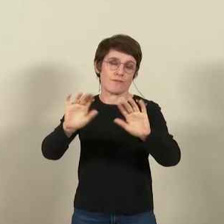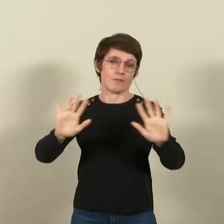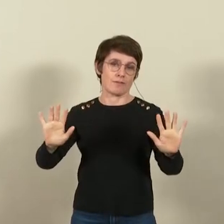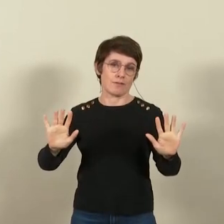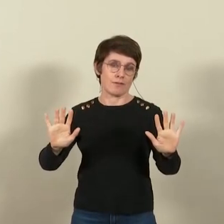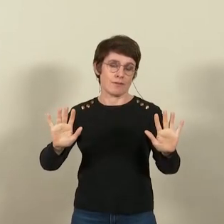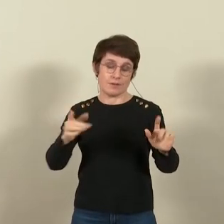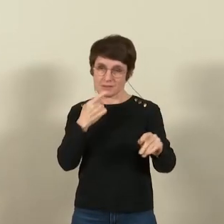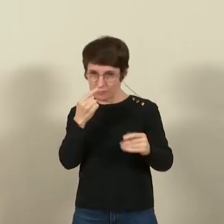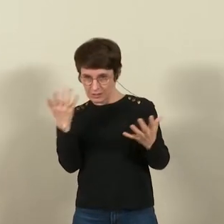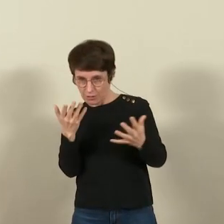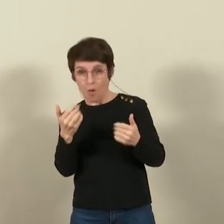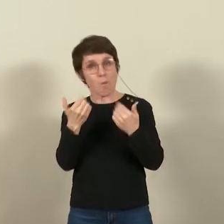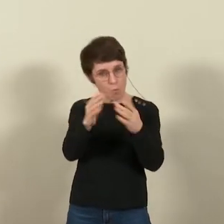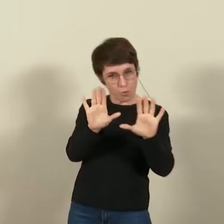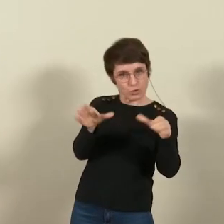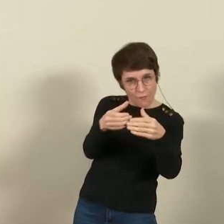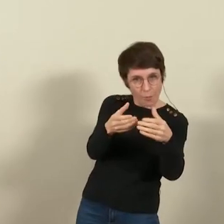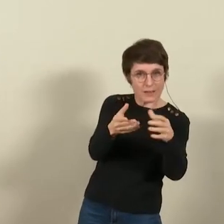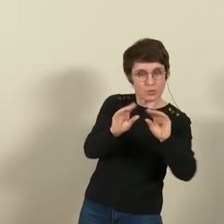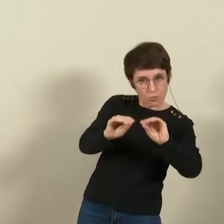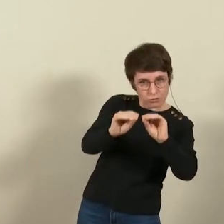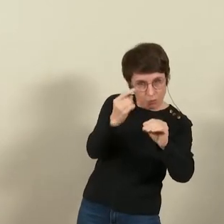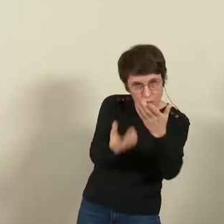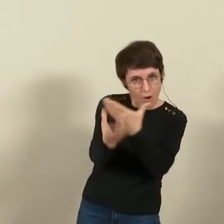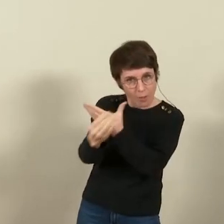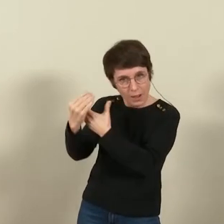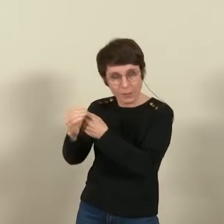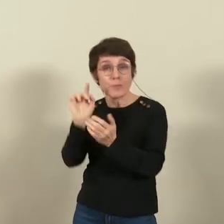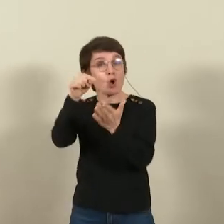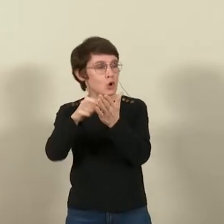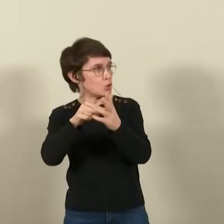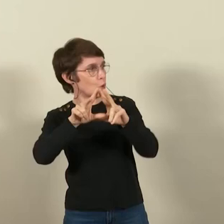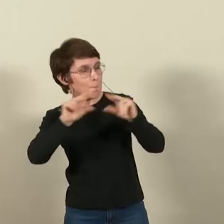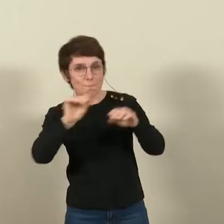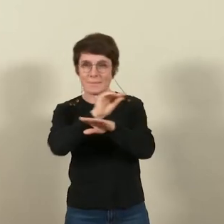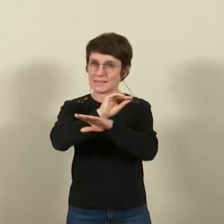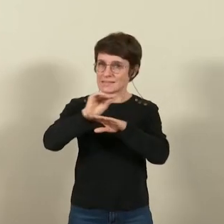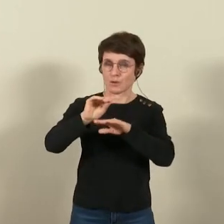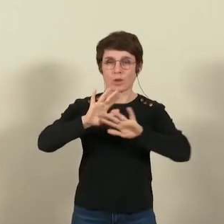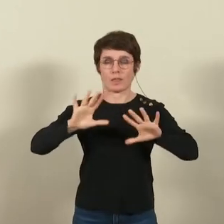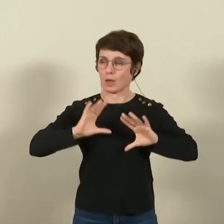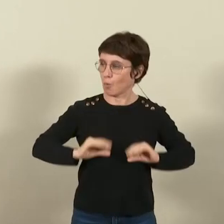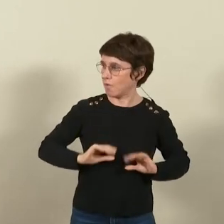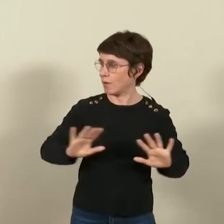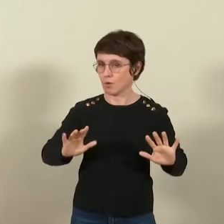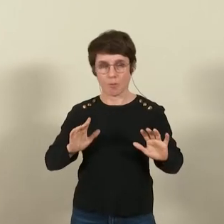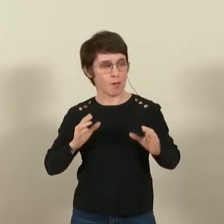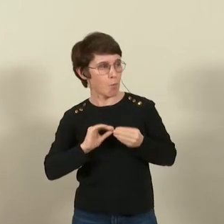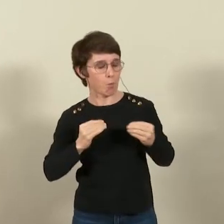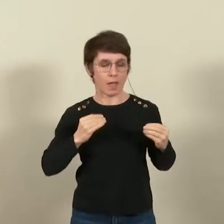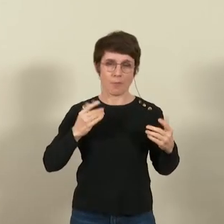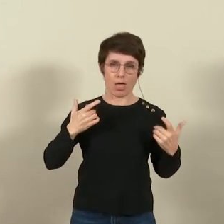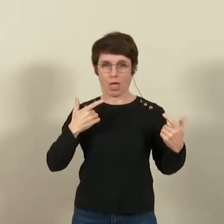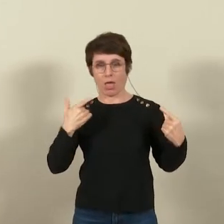des formations pour pouvoir participer justement à être un lieu safe et donc pour pouvoir ficher le fait de faire partie du dispositif